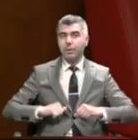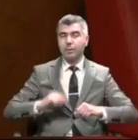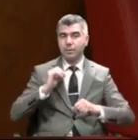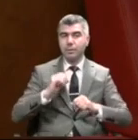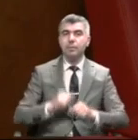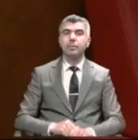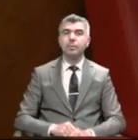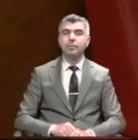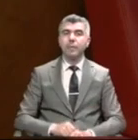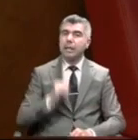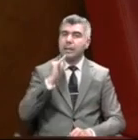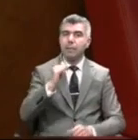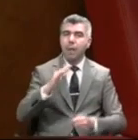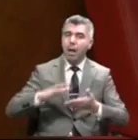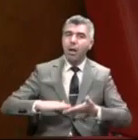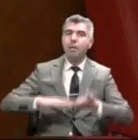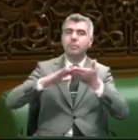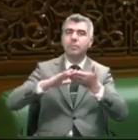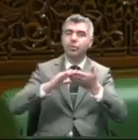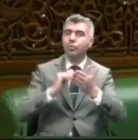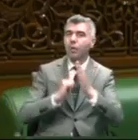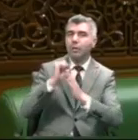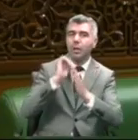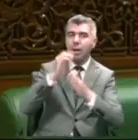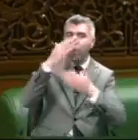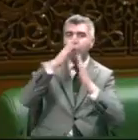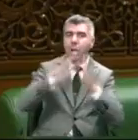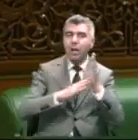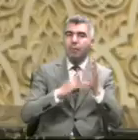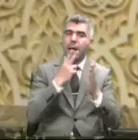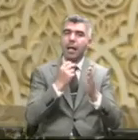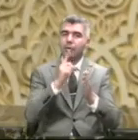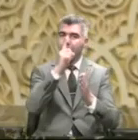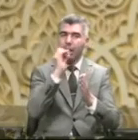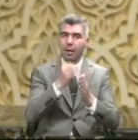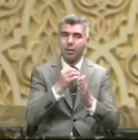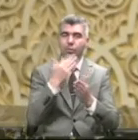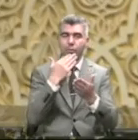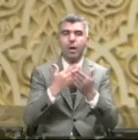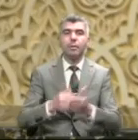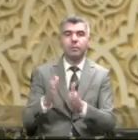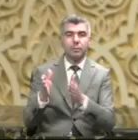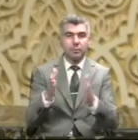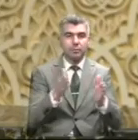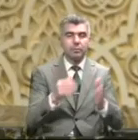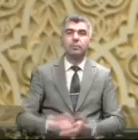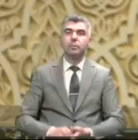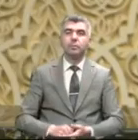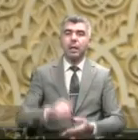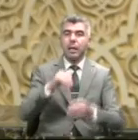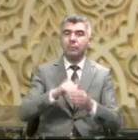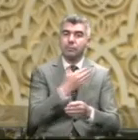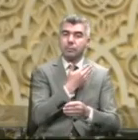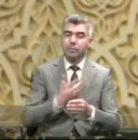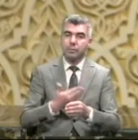الوزير المحترم التوفيق والنجاح لما فيه خير المملكه وشكرا شكرا شكرا سيد المستشار المحترم الكلمه الان لاحد افراد